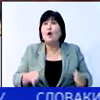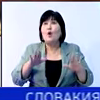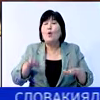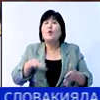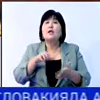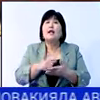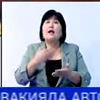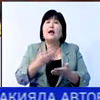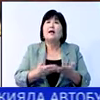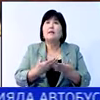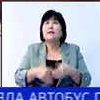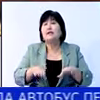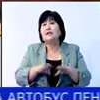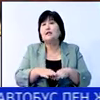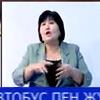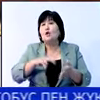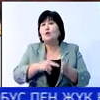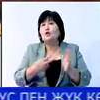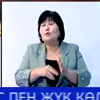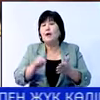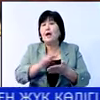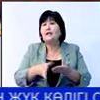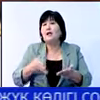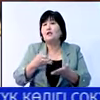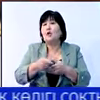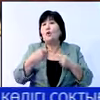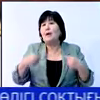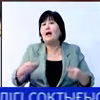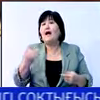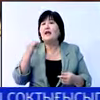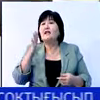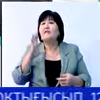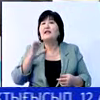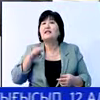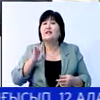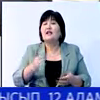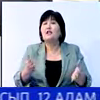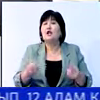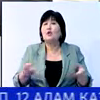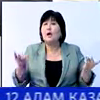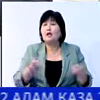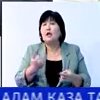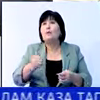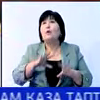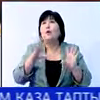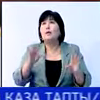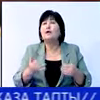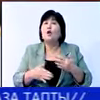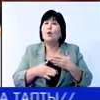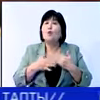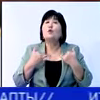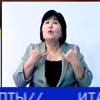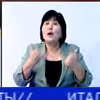мәселе шешілмеген жағдайда жобаны қайта қаржыландыруға басқа инвесторлар тартуға тура келеді. Біз бұған қолдан келген қолдаулардың